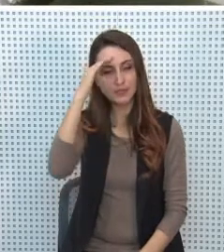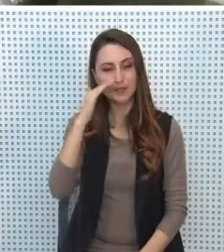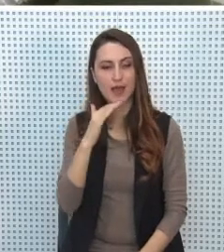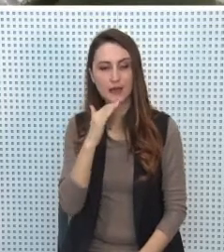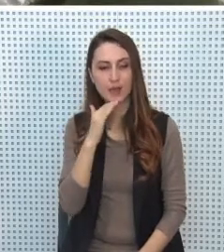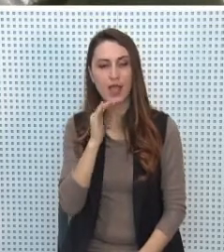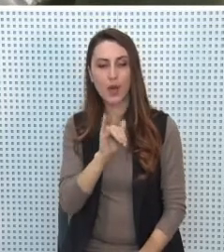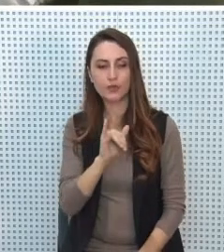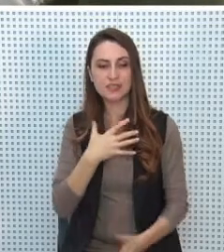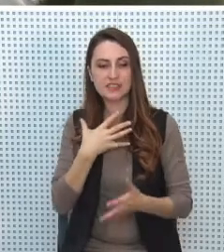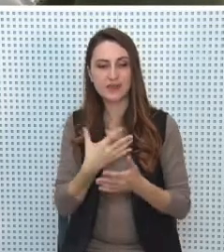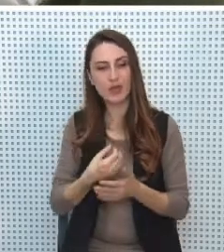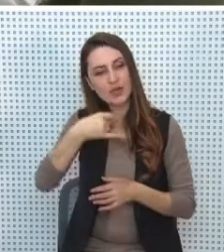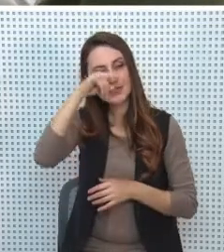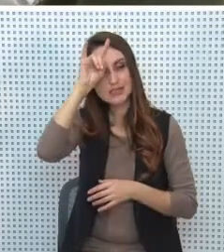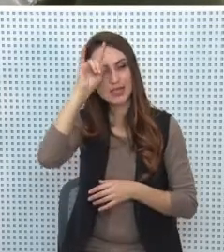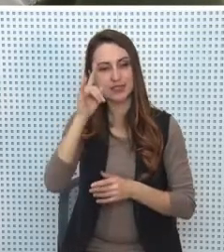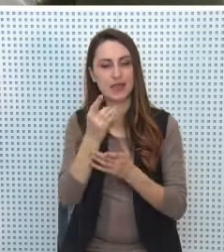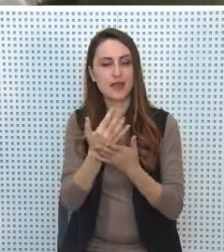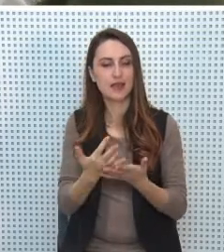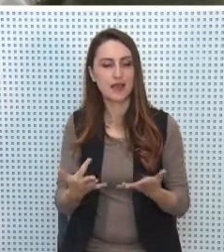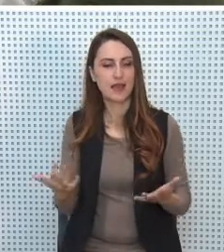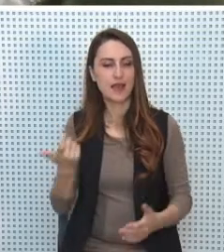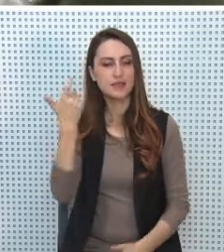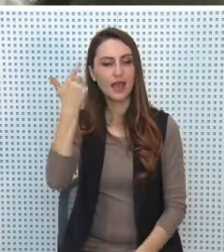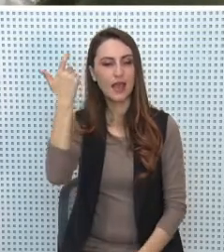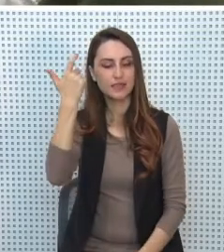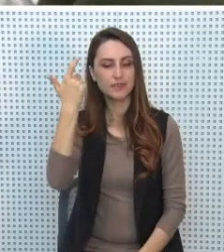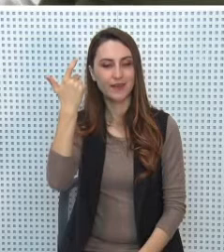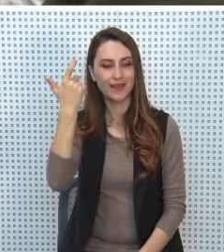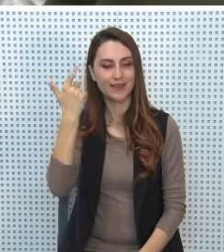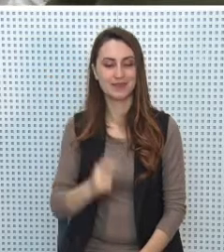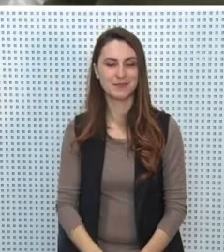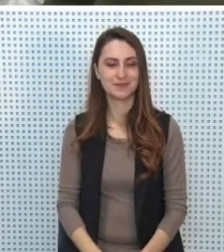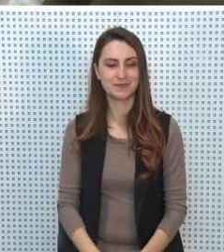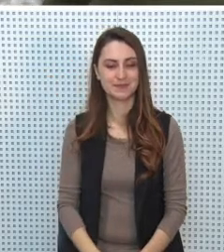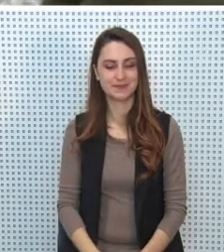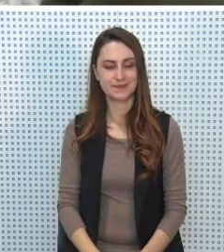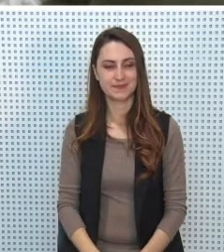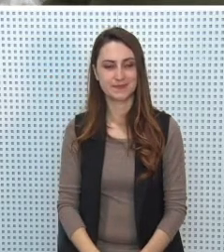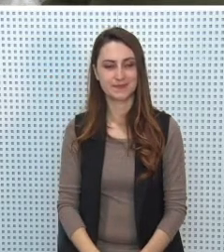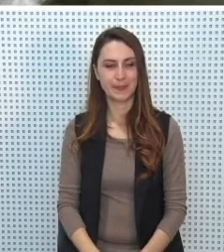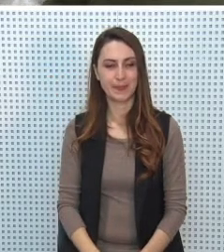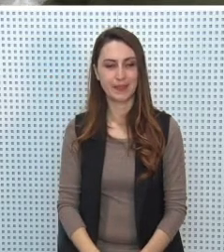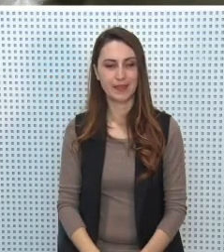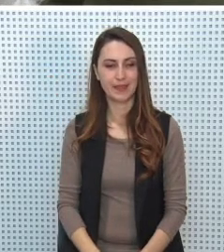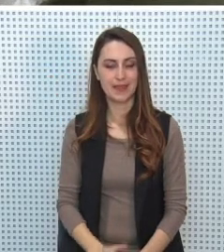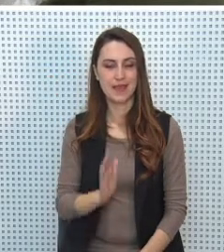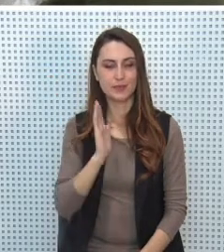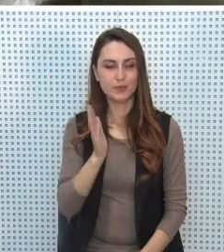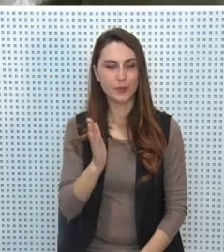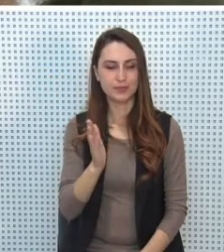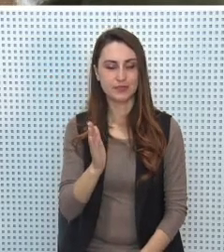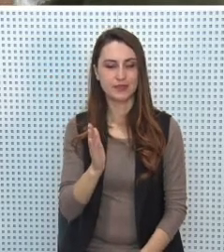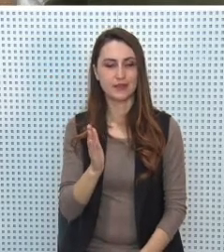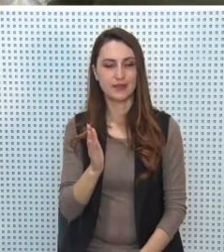сельское хозяйство такое небольшое. И вот он будет... Говорит, помогать коровам. То есть фермером будет, да. И, возможно, может